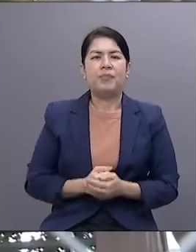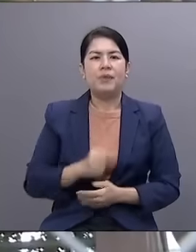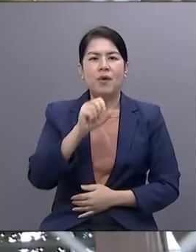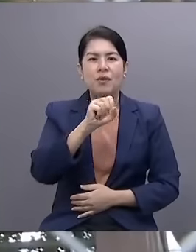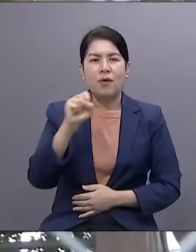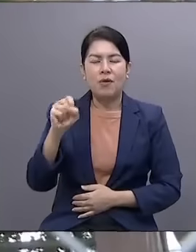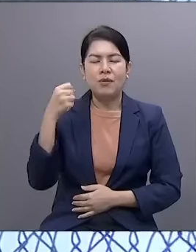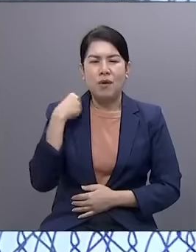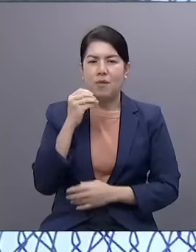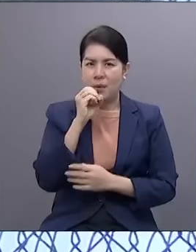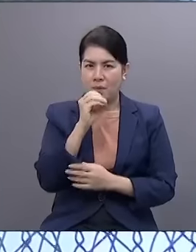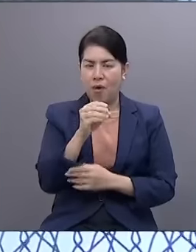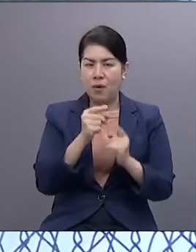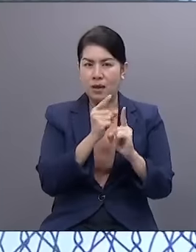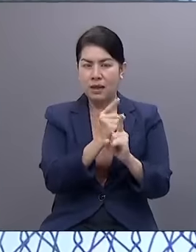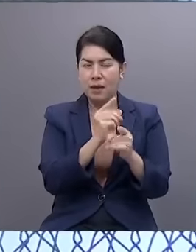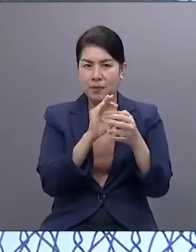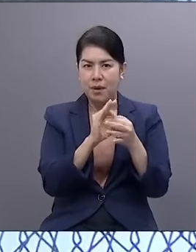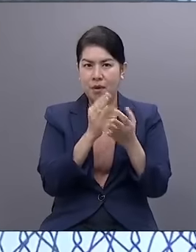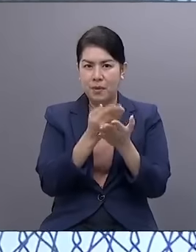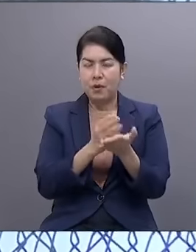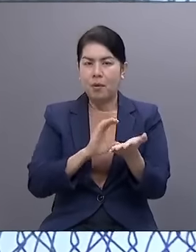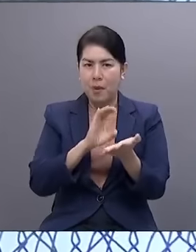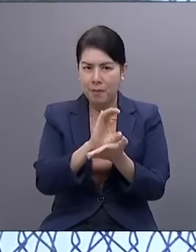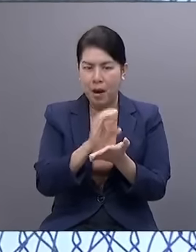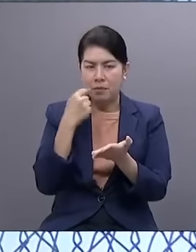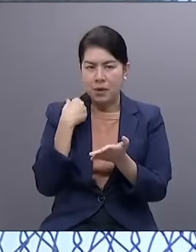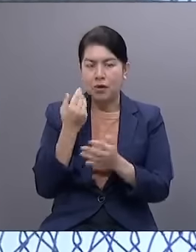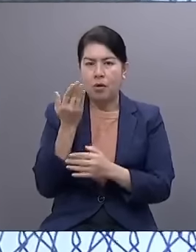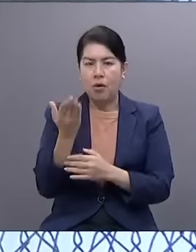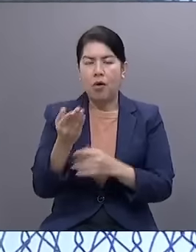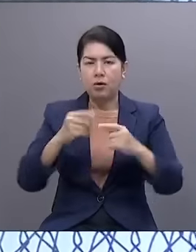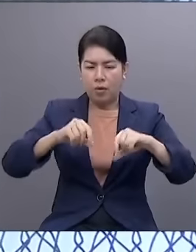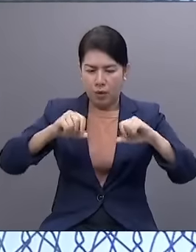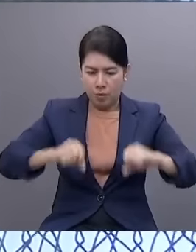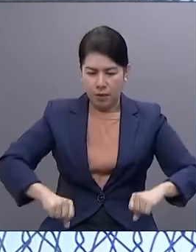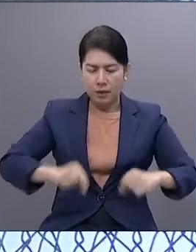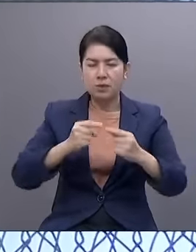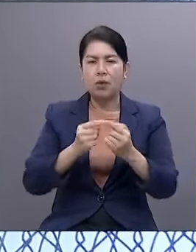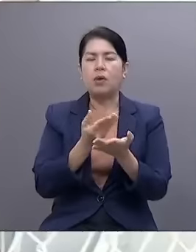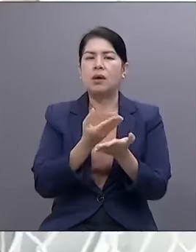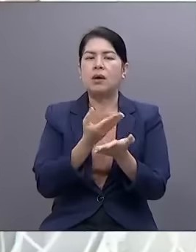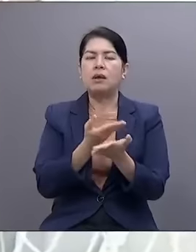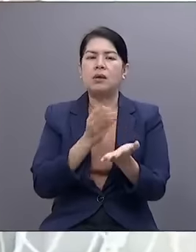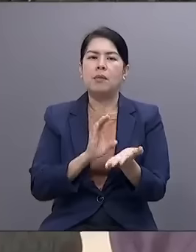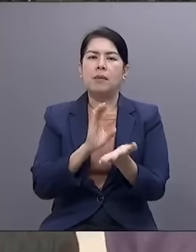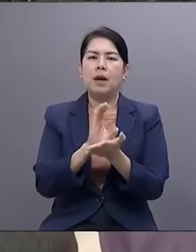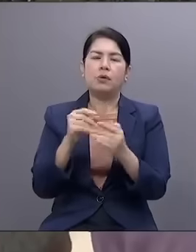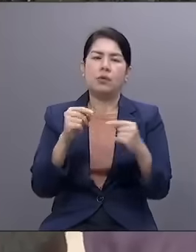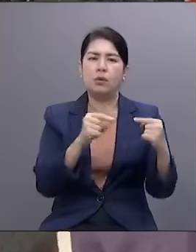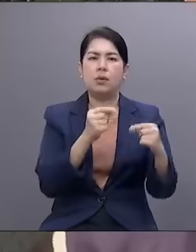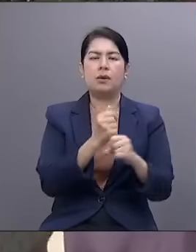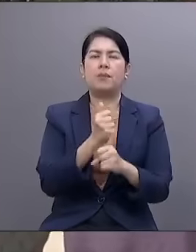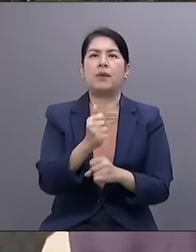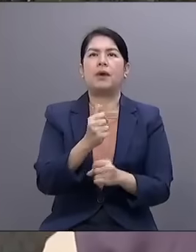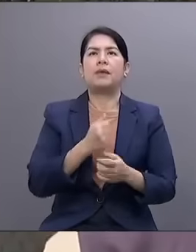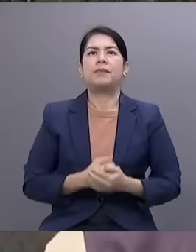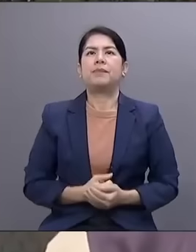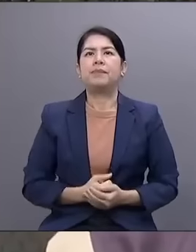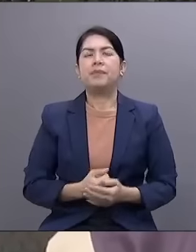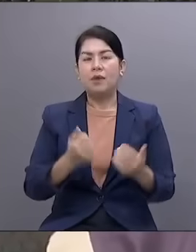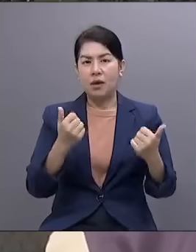ให้นายกรัฐมนตรีอนุมัติงบโดยเร็วที่สุดเพื่อโครงการจับลิงจะได้ทำกันต่อเนื่องครับ ตอนนี้งบตัวนี้นะ